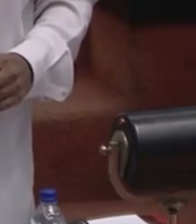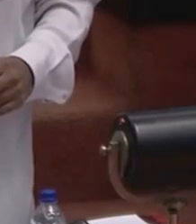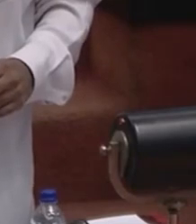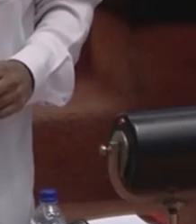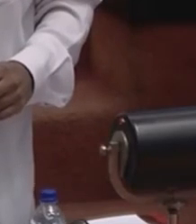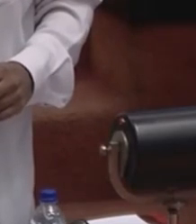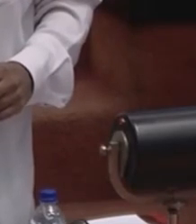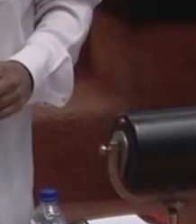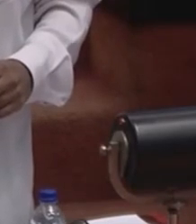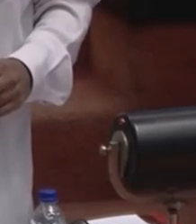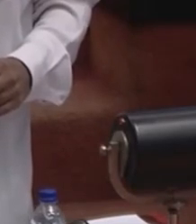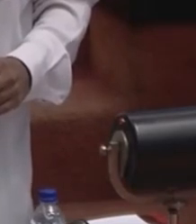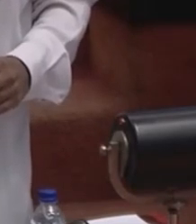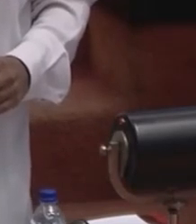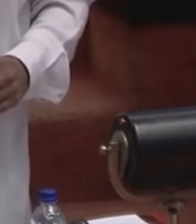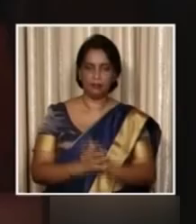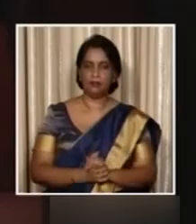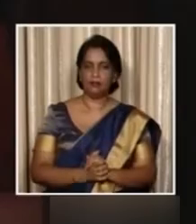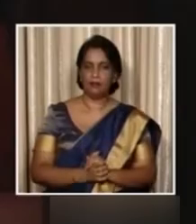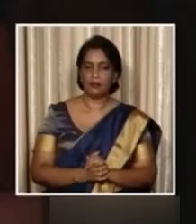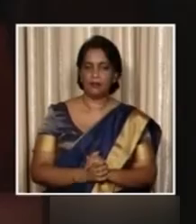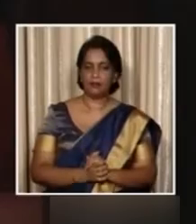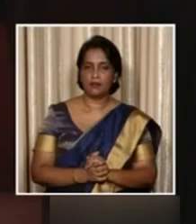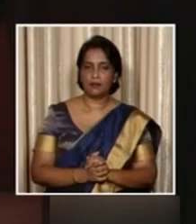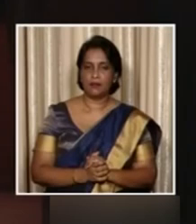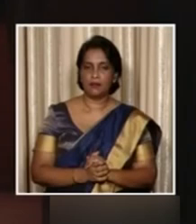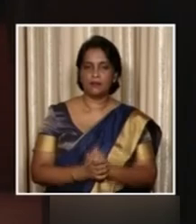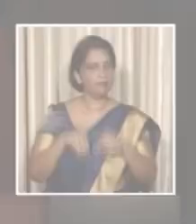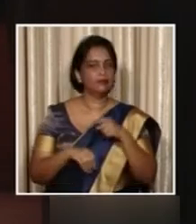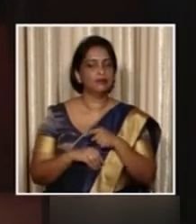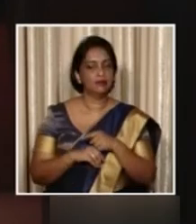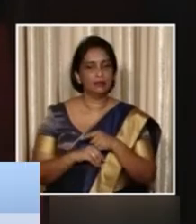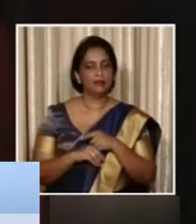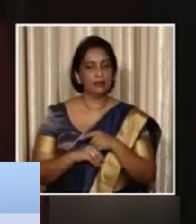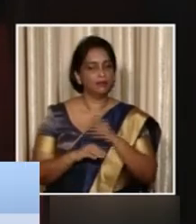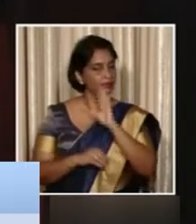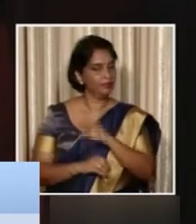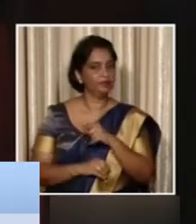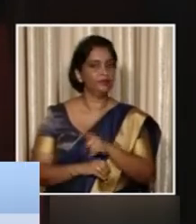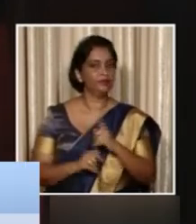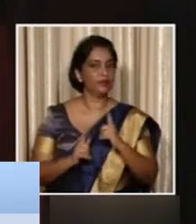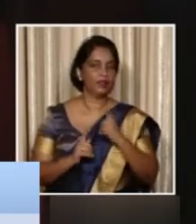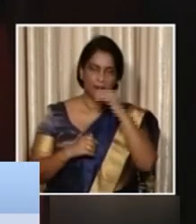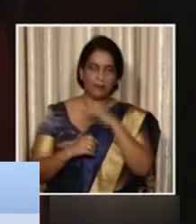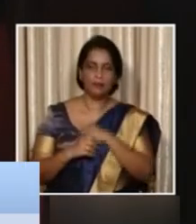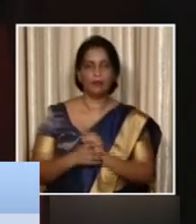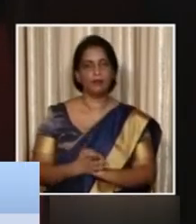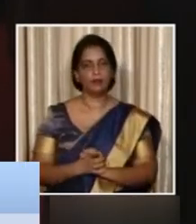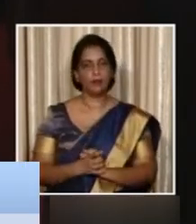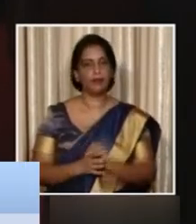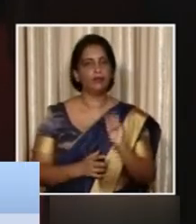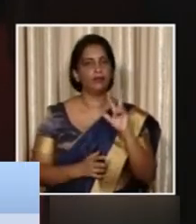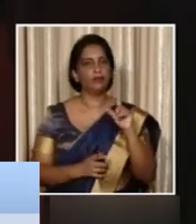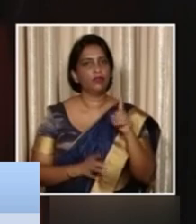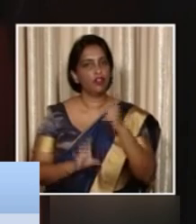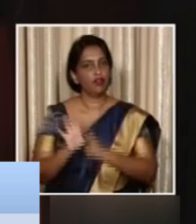සම්බන්ධයෙන් පාර්ලිමේන්තුවේදීද අදහස් පළ කෙරුණා. වාමාංශික දේශපාලනය වෙනුවෙන් ජීවිතය කැපකරපු නායකයෙක් 81